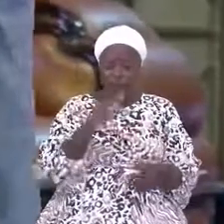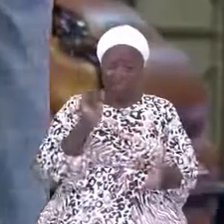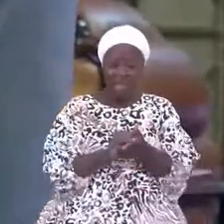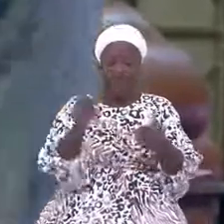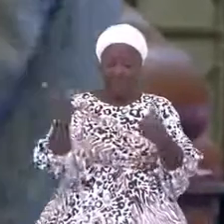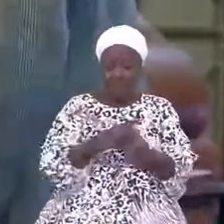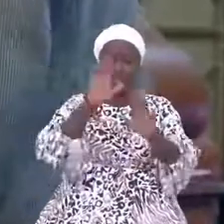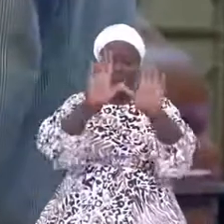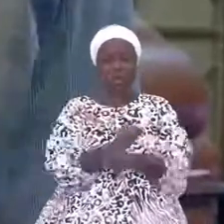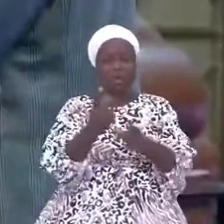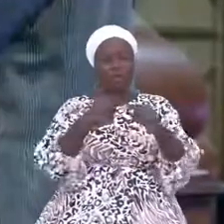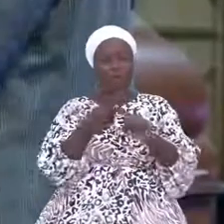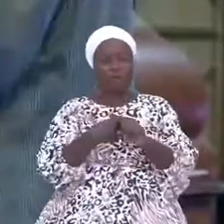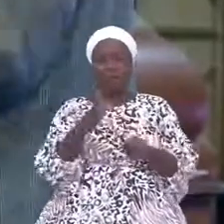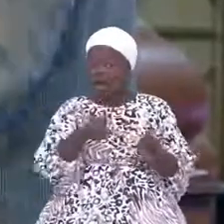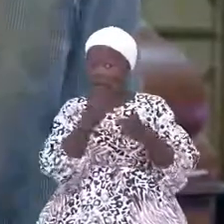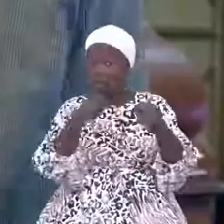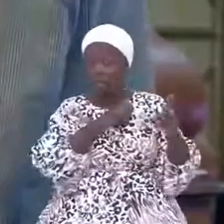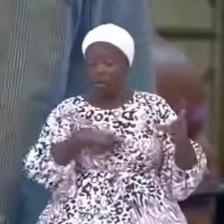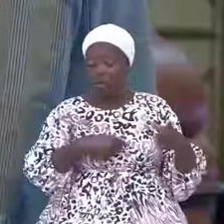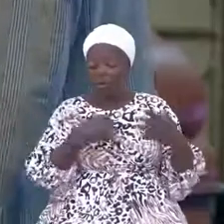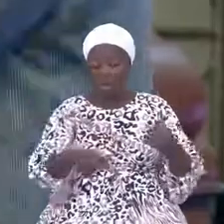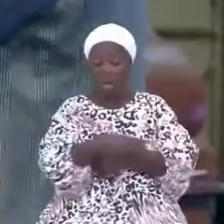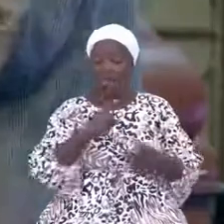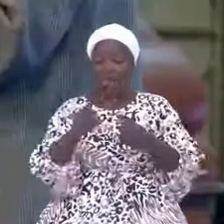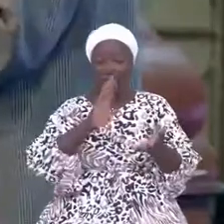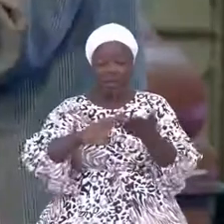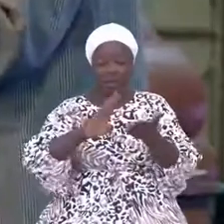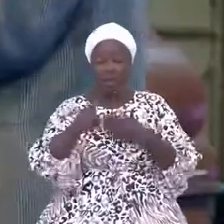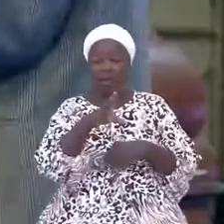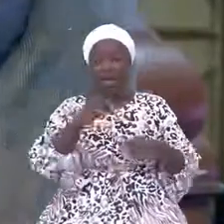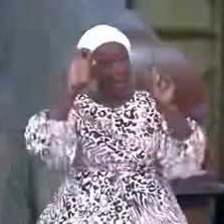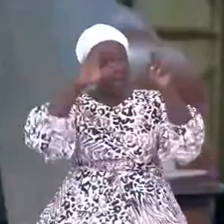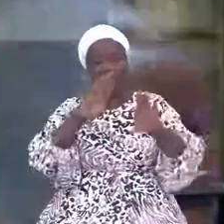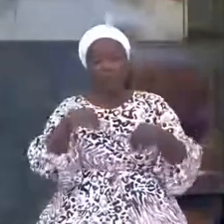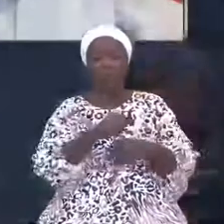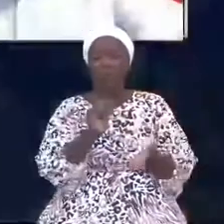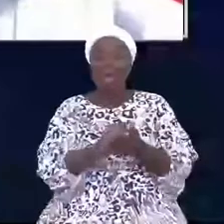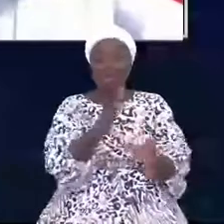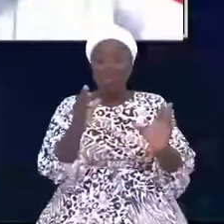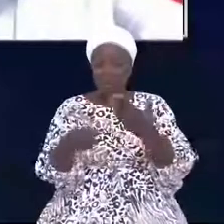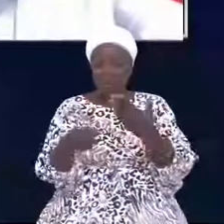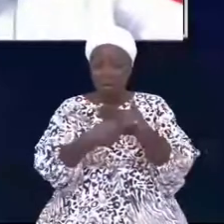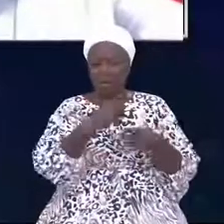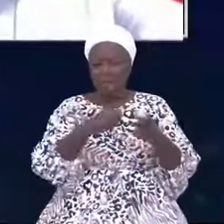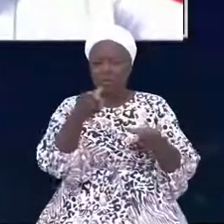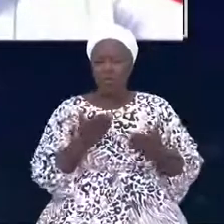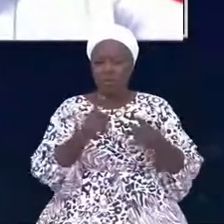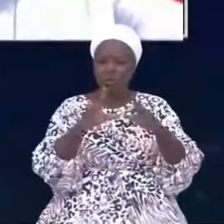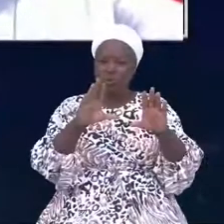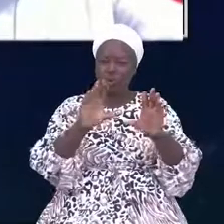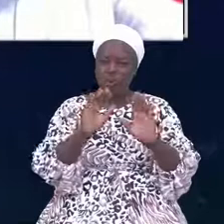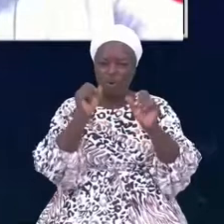là où ce premier miracle est venu. Et comme tu viens au Seigneur aujourd'hui, il te pardonne et il te